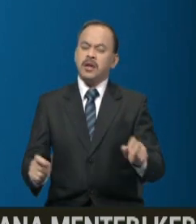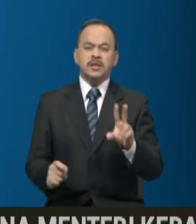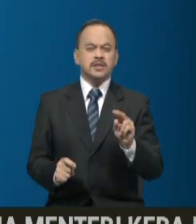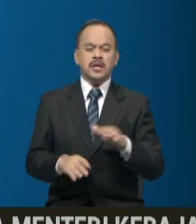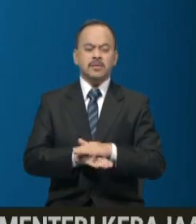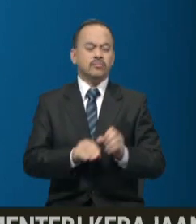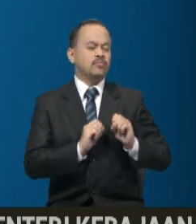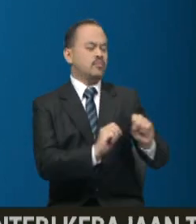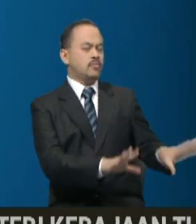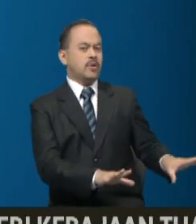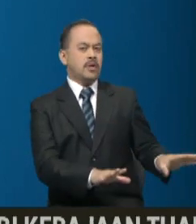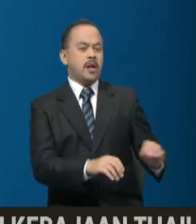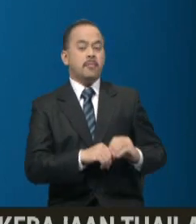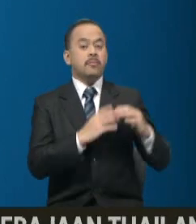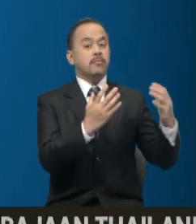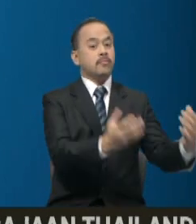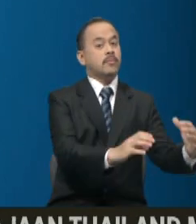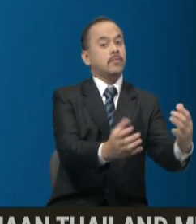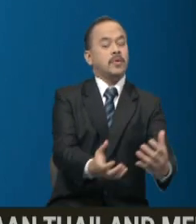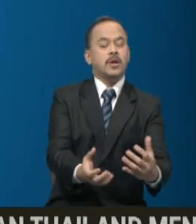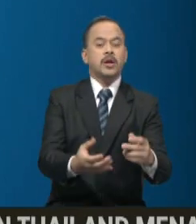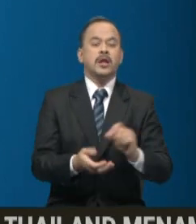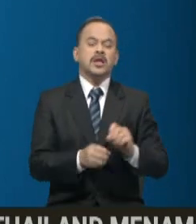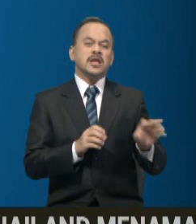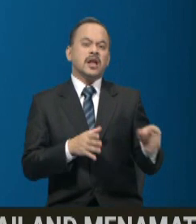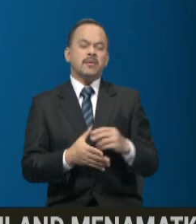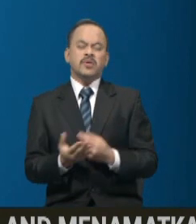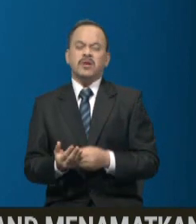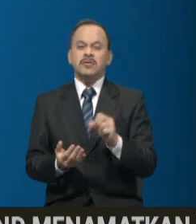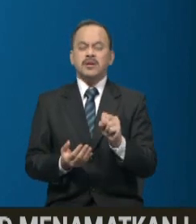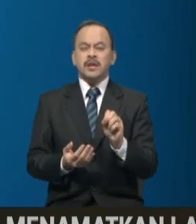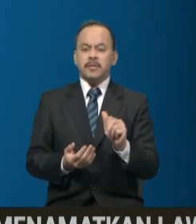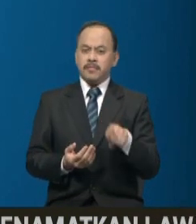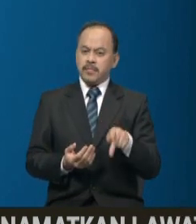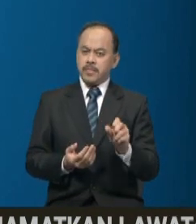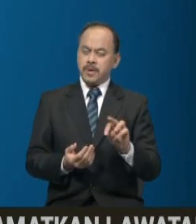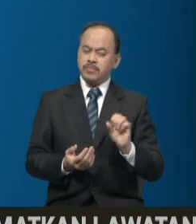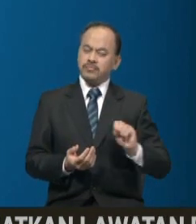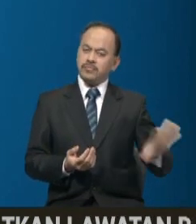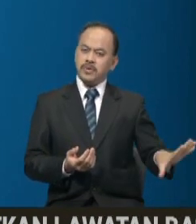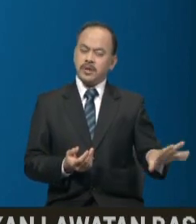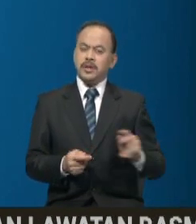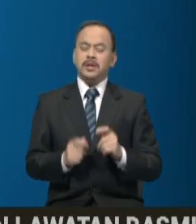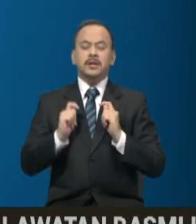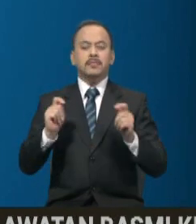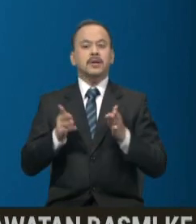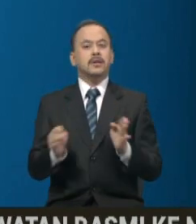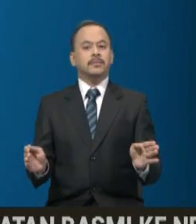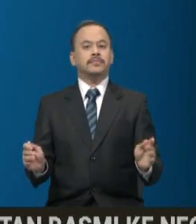tidak membuang, melonggokkan atau meninggalkan apa jua jenis sampah sarap di tempat awam.